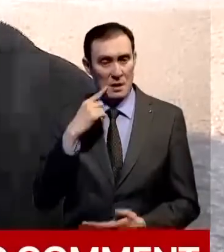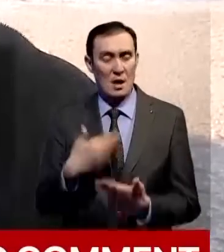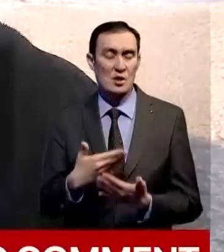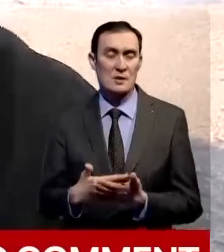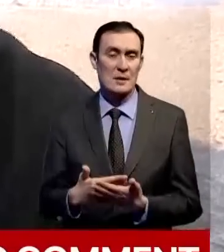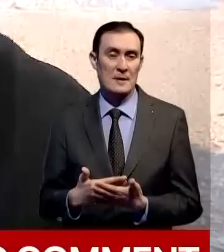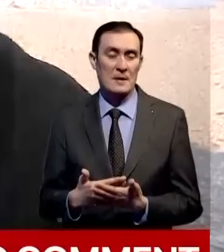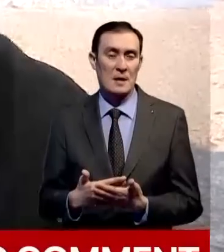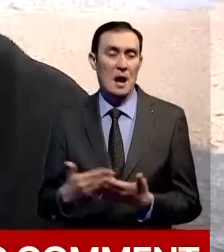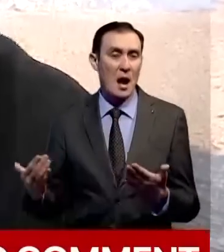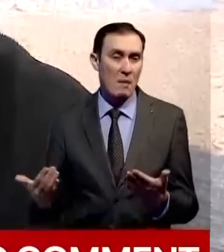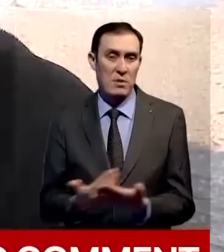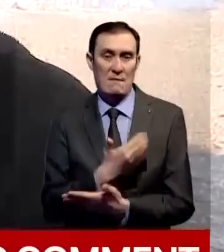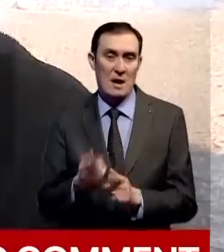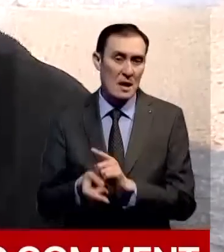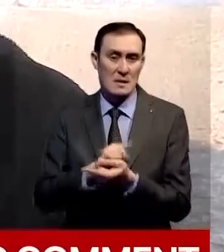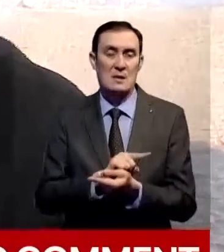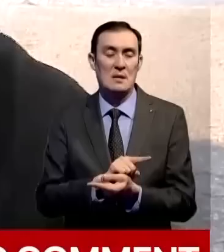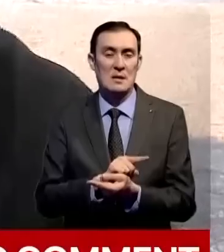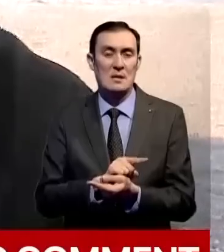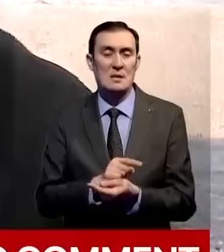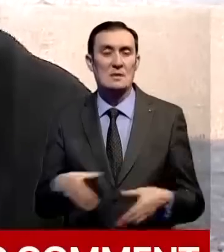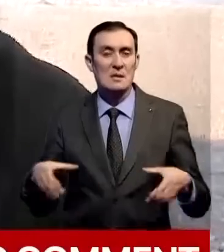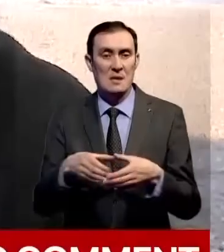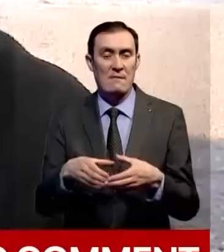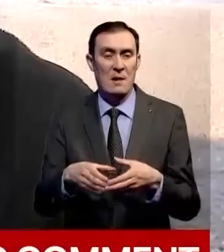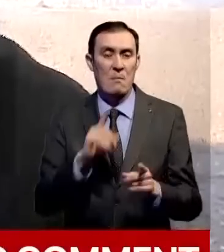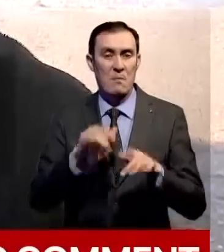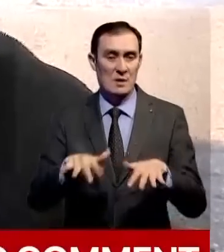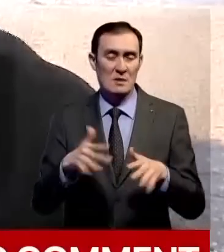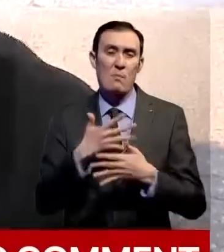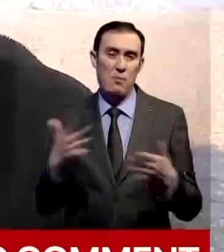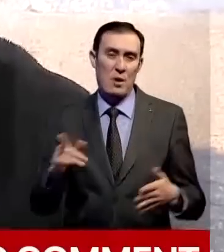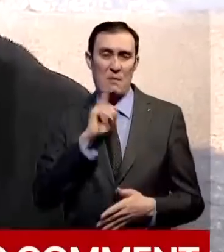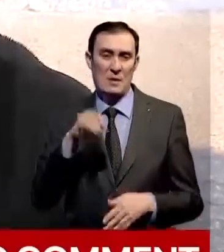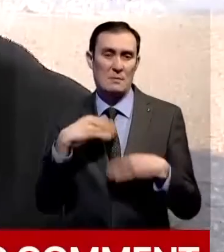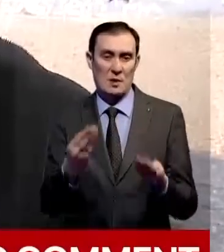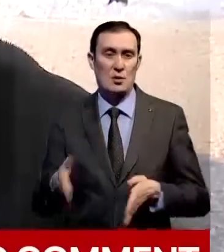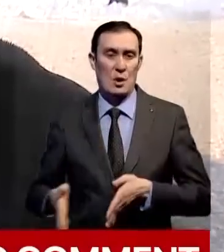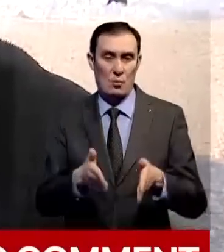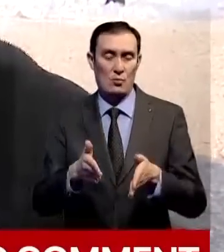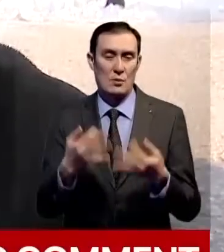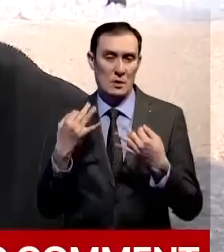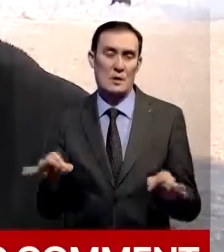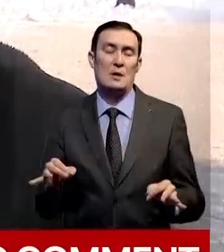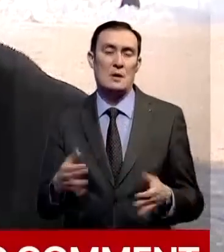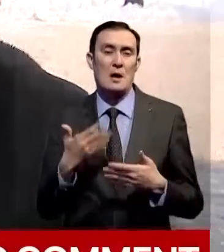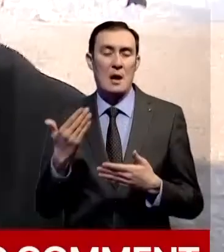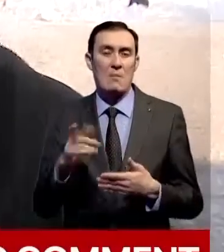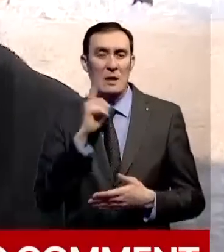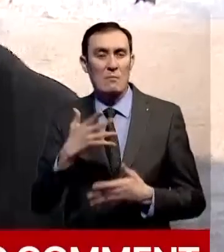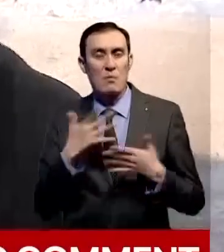надо обновление состава Мажилиса, ну, более молодых, давать дорогу молодым. Они